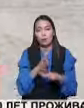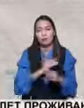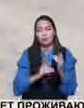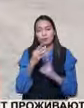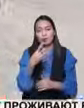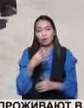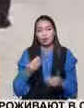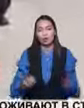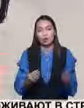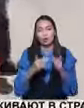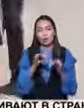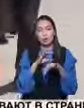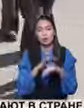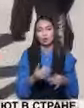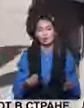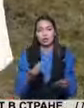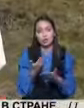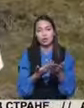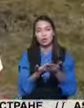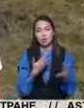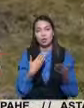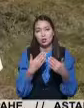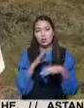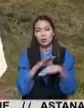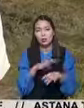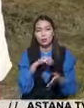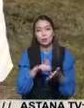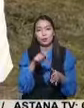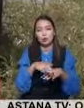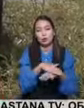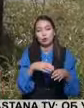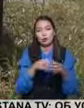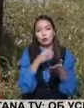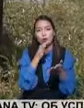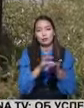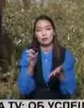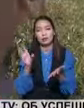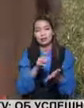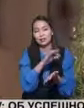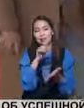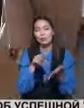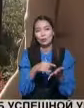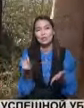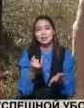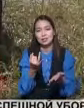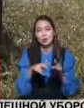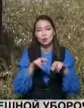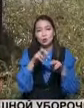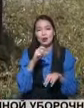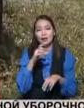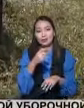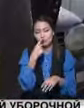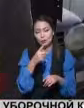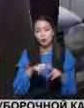жилых домов и провела с жителями разъяснительную беседу. Представители Народного штаба ответили на все интересующие вопросы населения о строительстве АЭС и